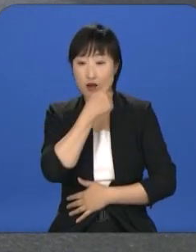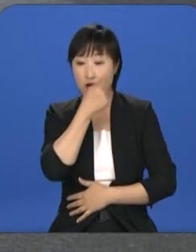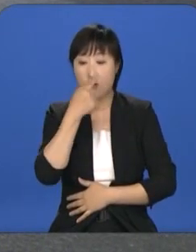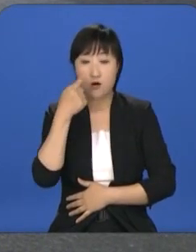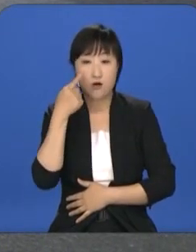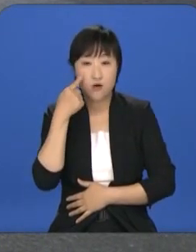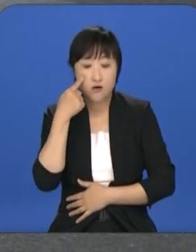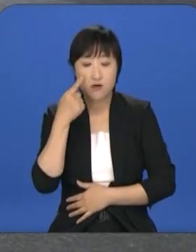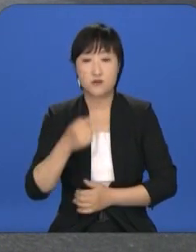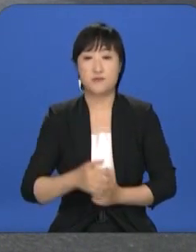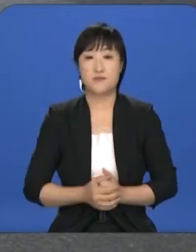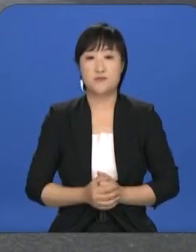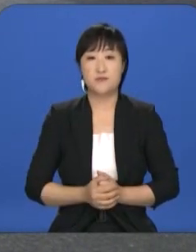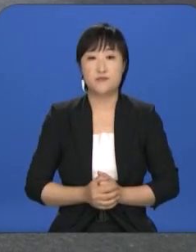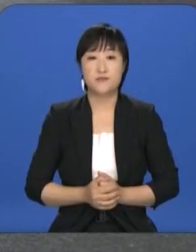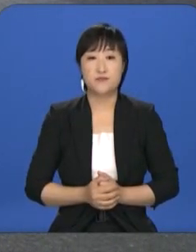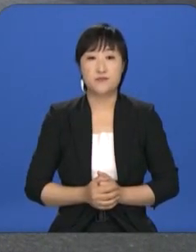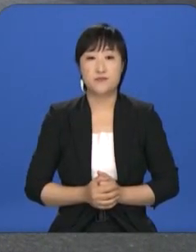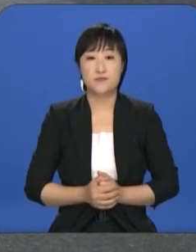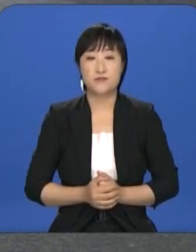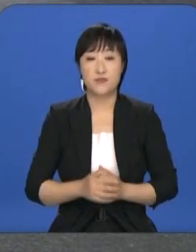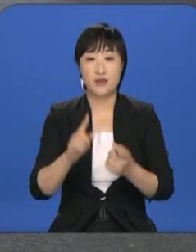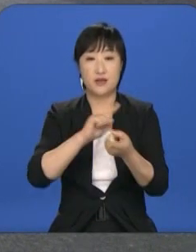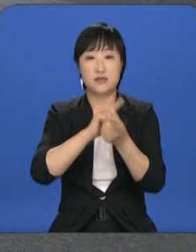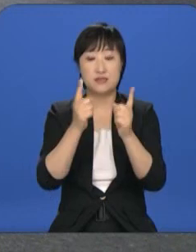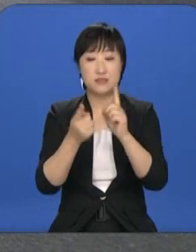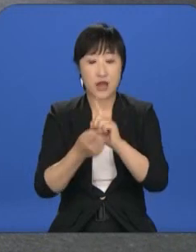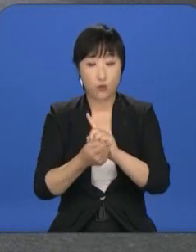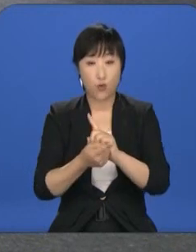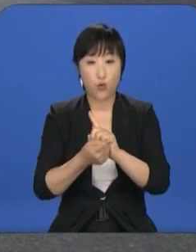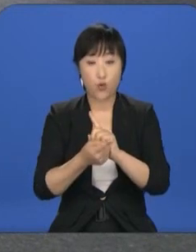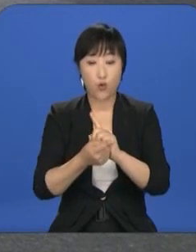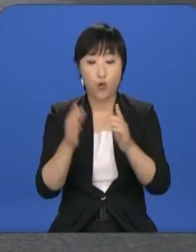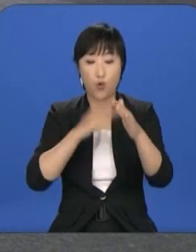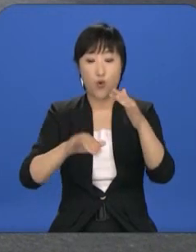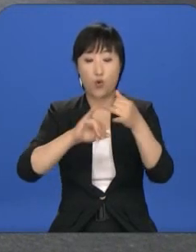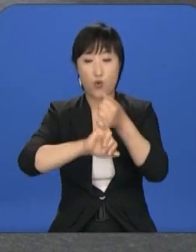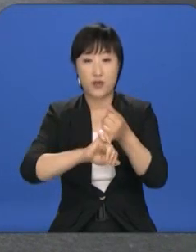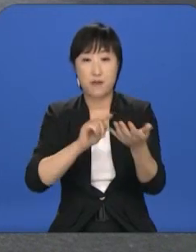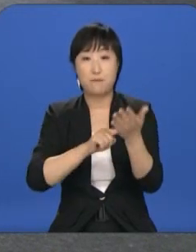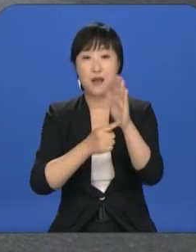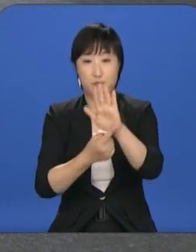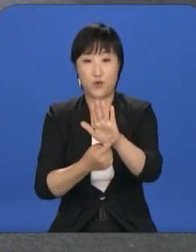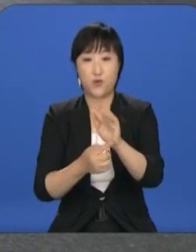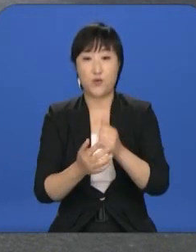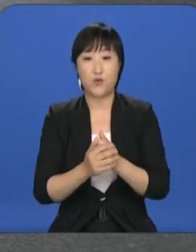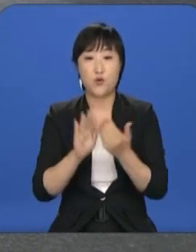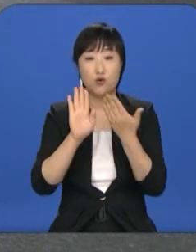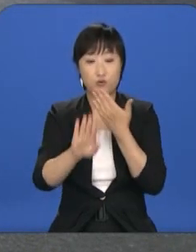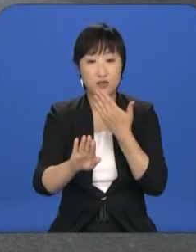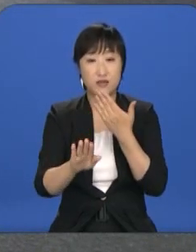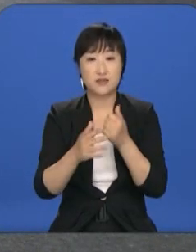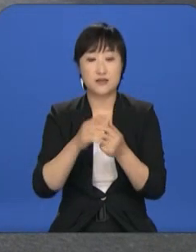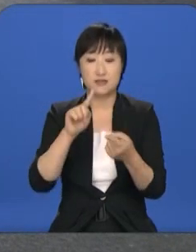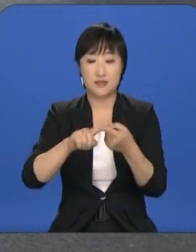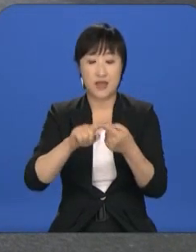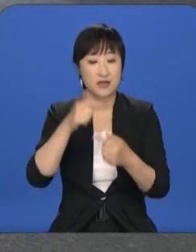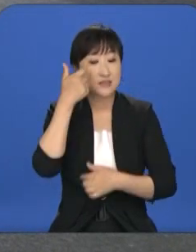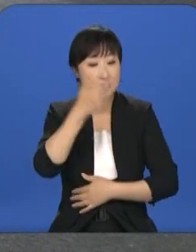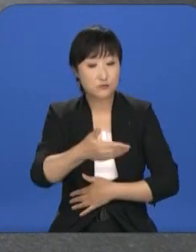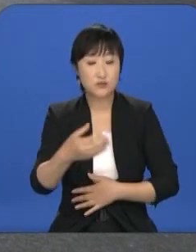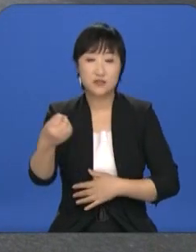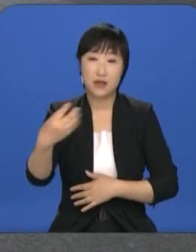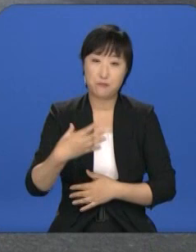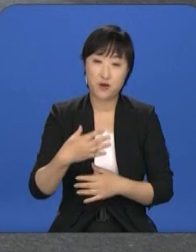후보자들끼리 검증할 수 있는 시간을 가져보겠습니다. 후보자별로 2분 동안 공약 발표를 할 수 있습니다. 그 후에는 공약에 대한